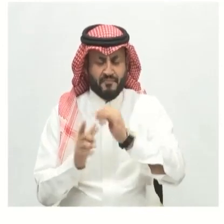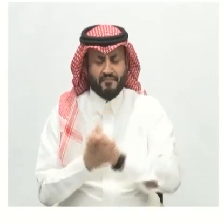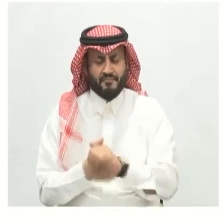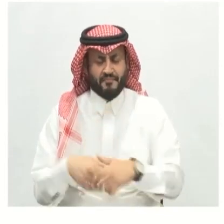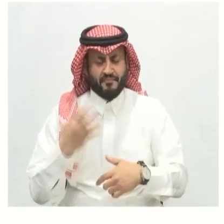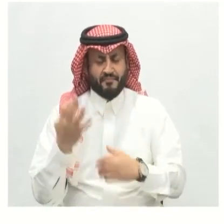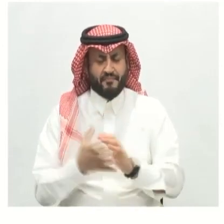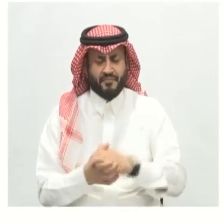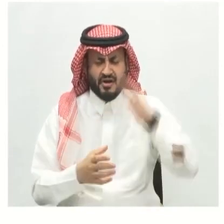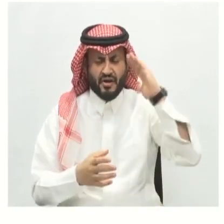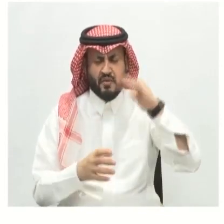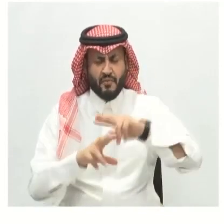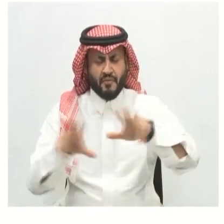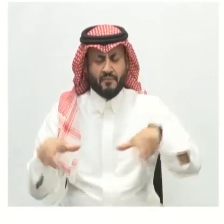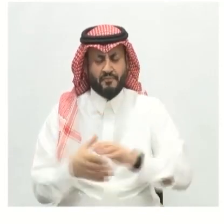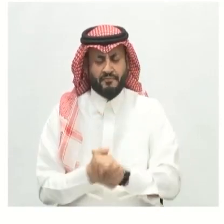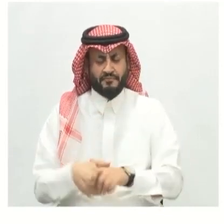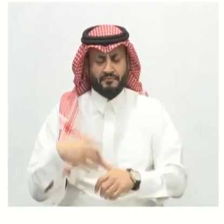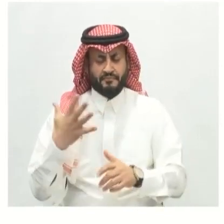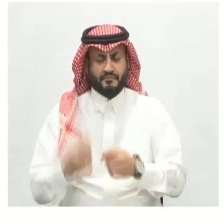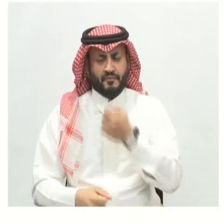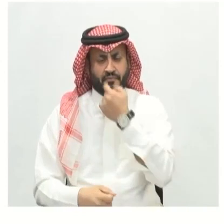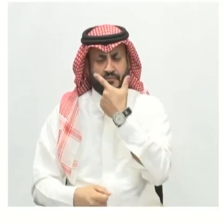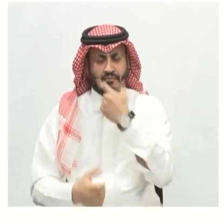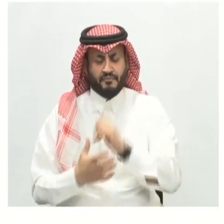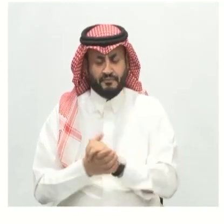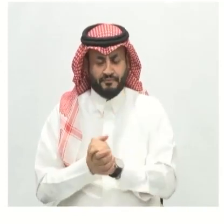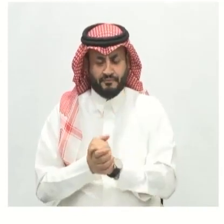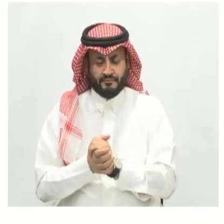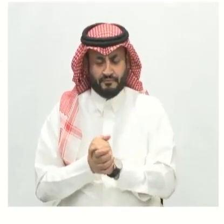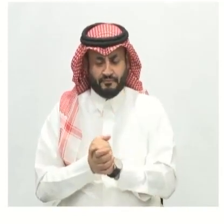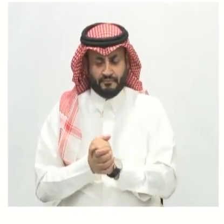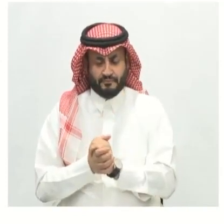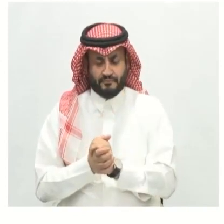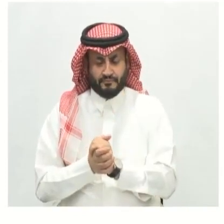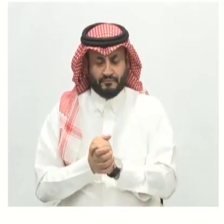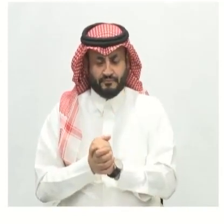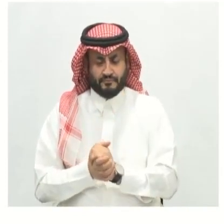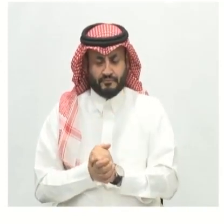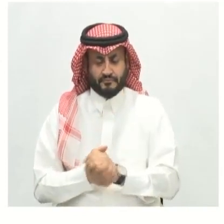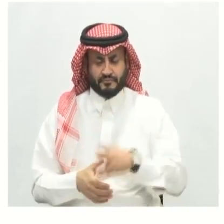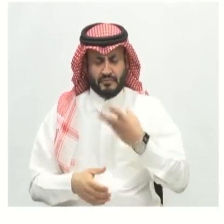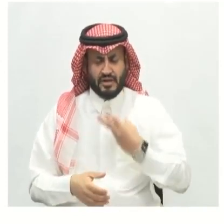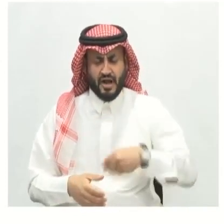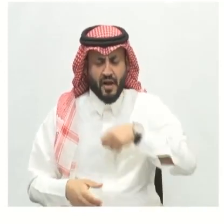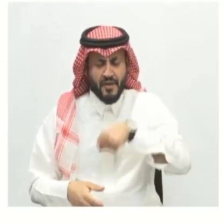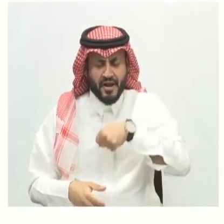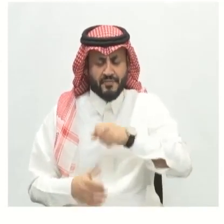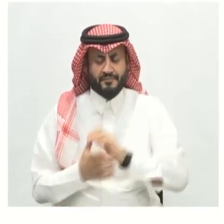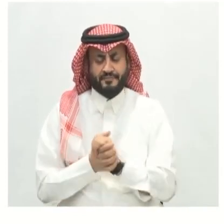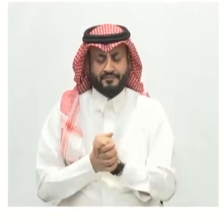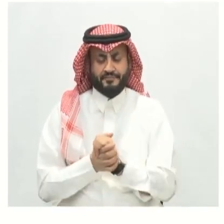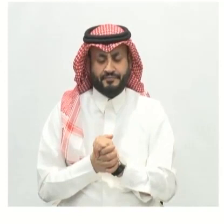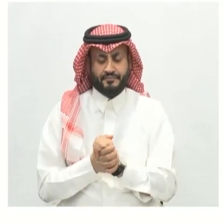رابعا افشاء السلام خامسا طلاقه الوجه والتبسم سادسا احترام